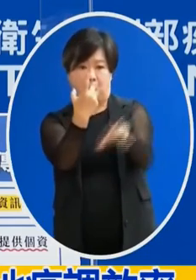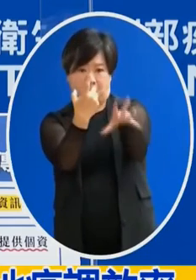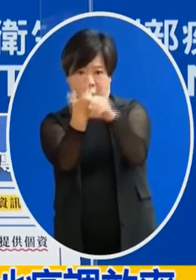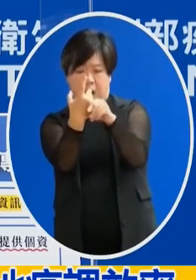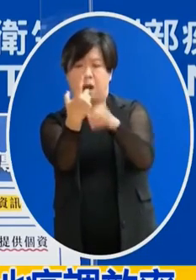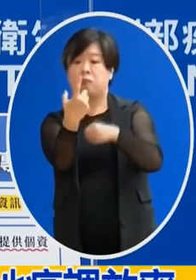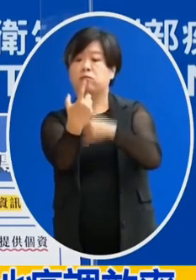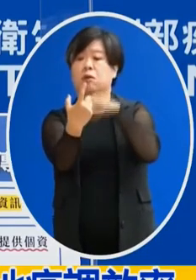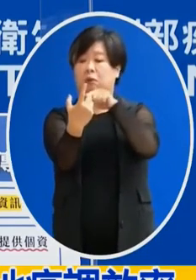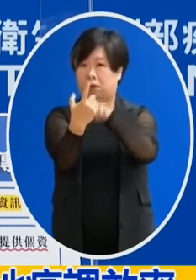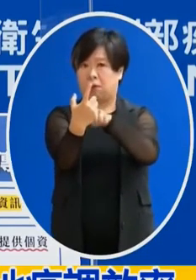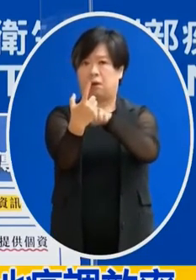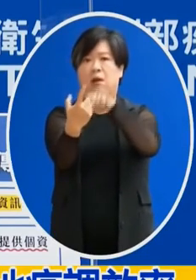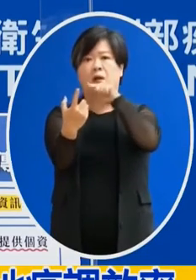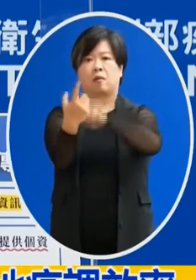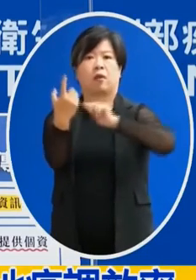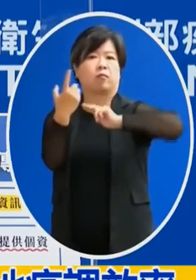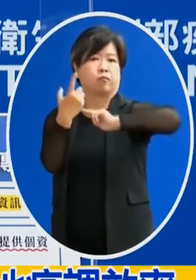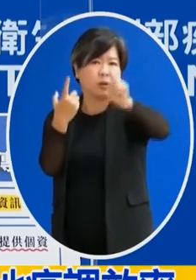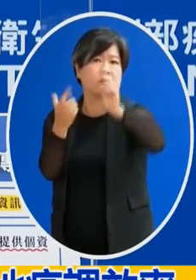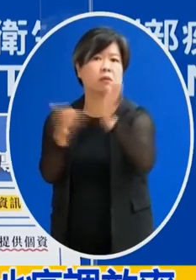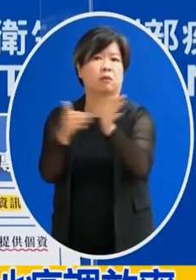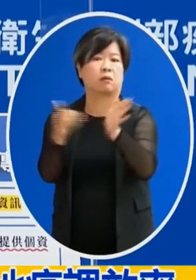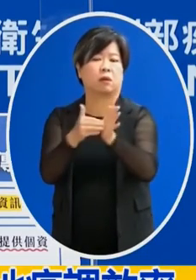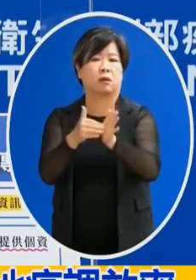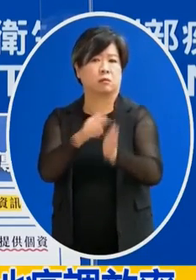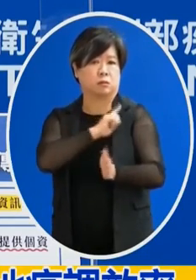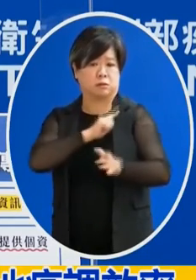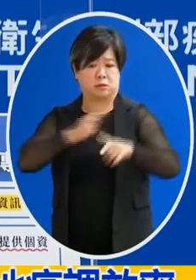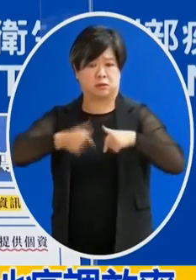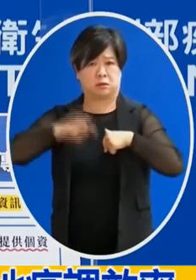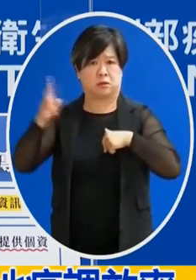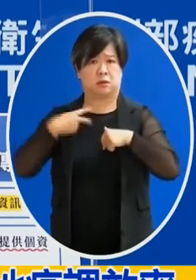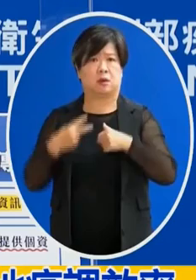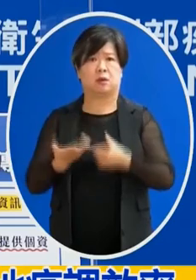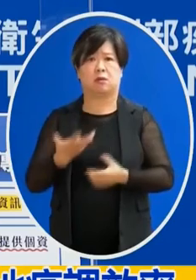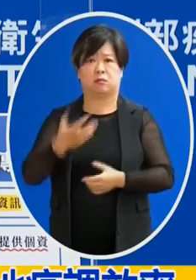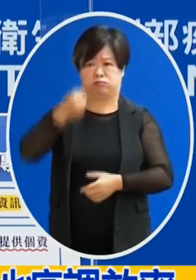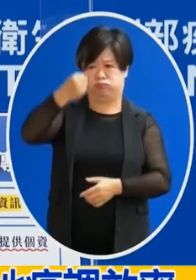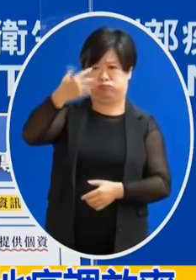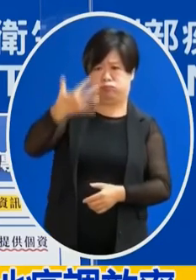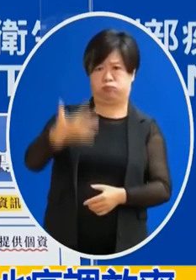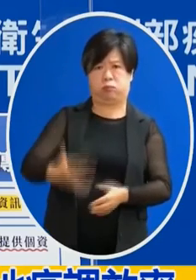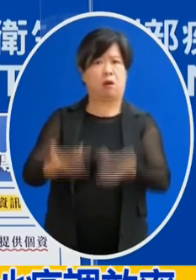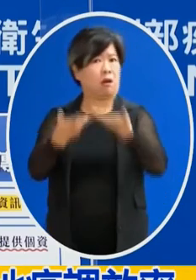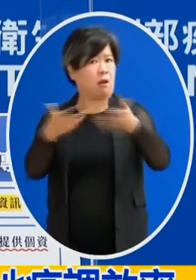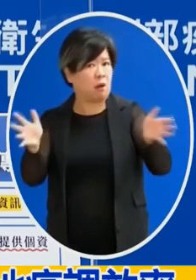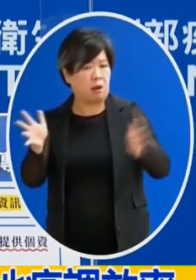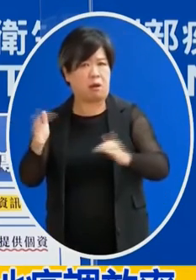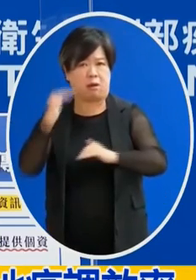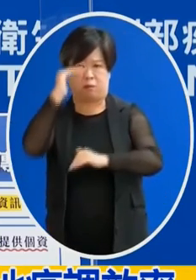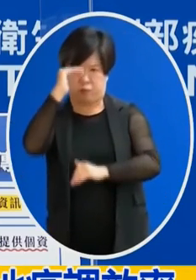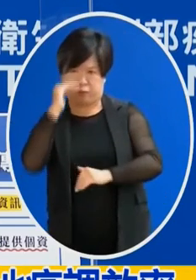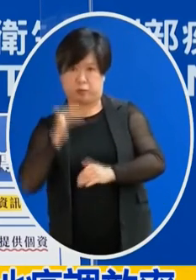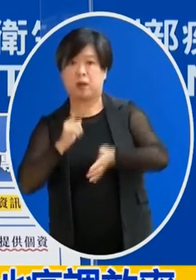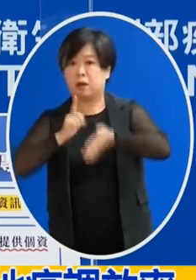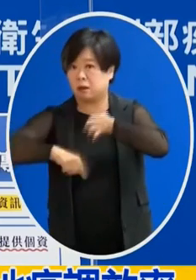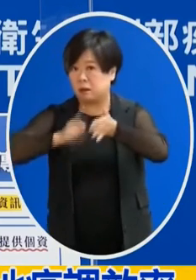民众，他把他使用的心得分享，非常多人哈。那其实他的步骤非常简